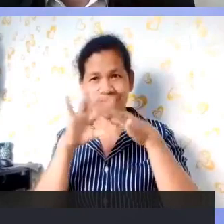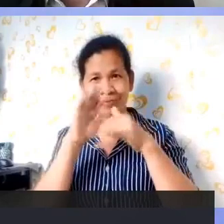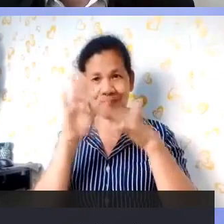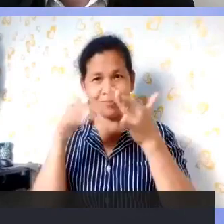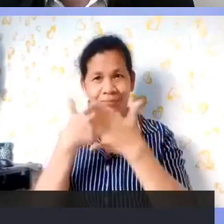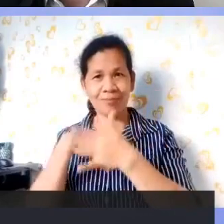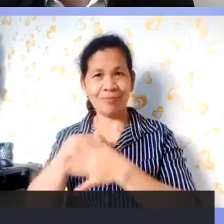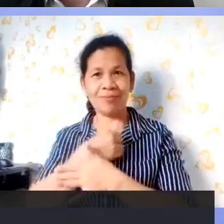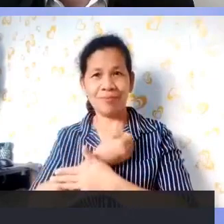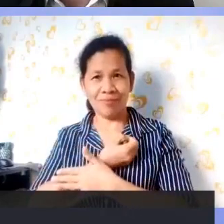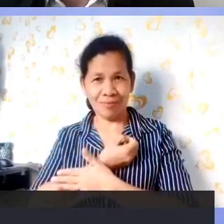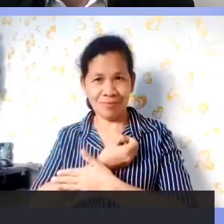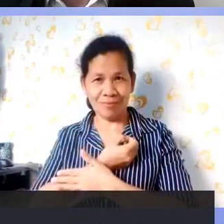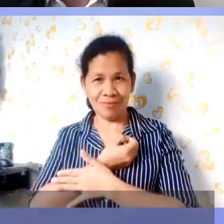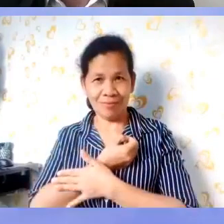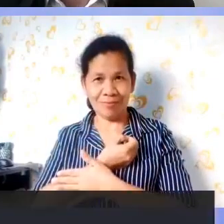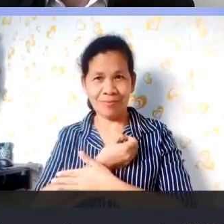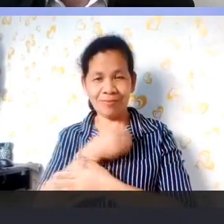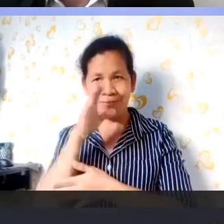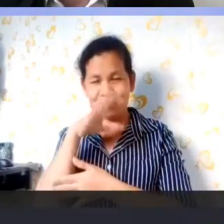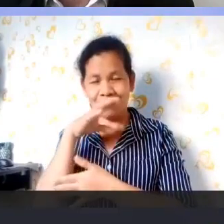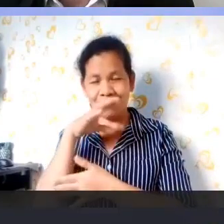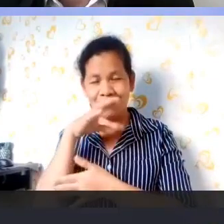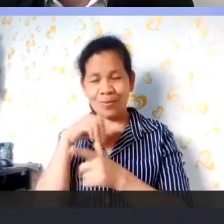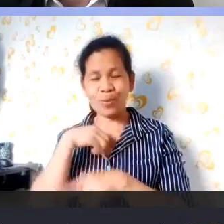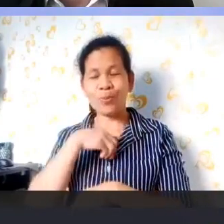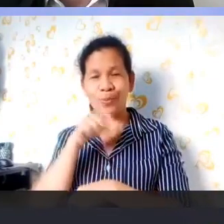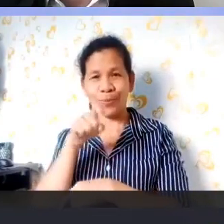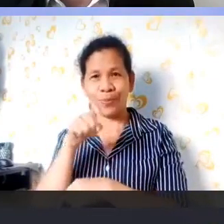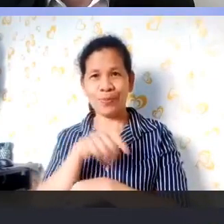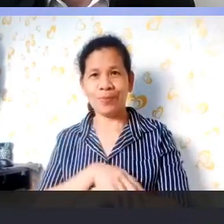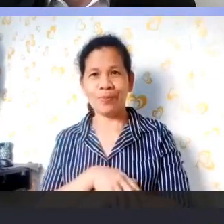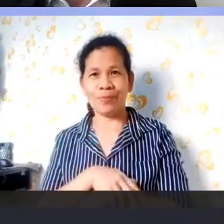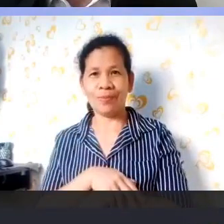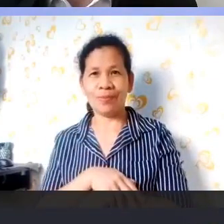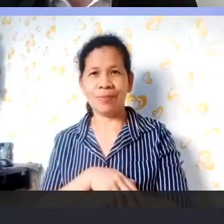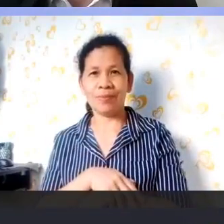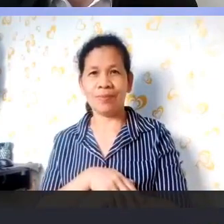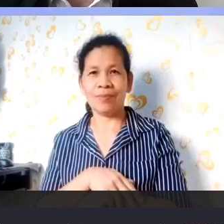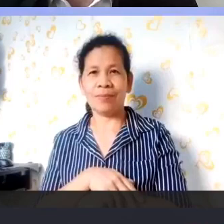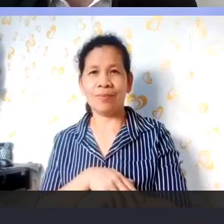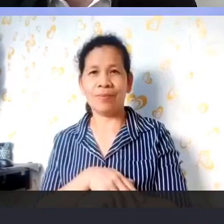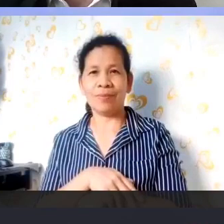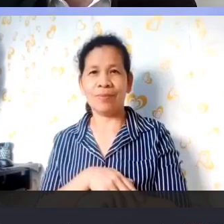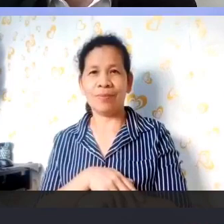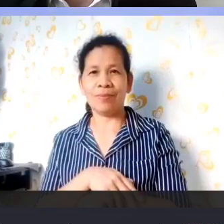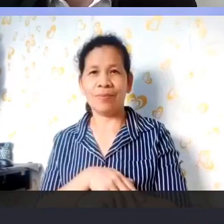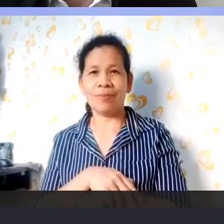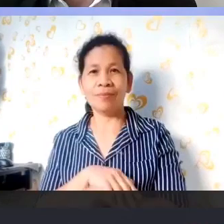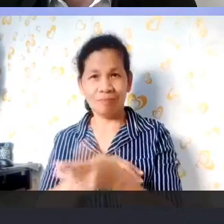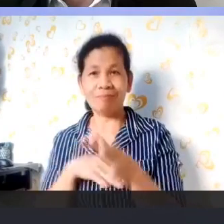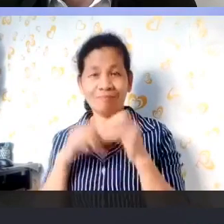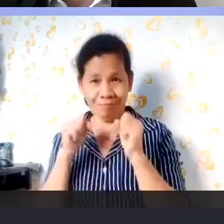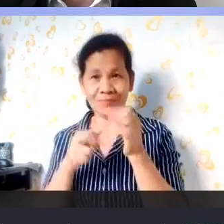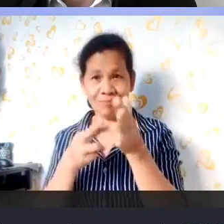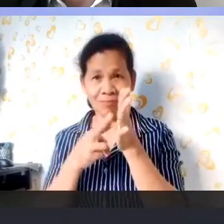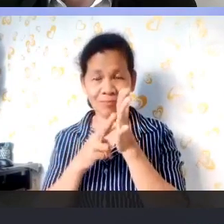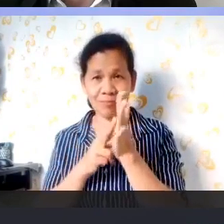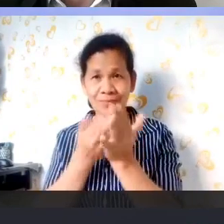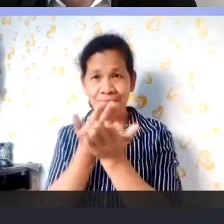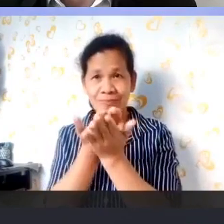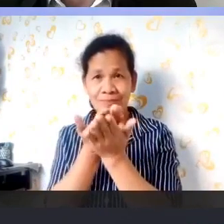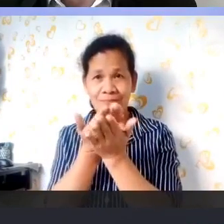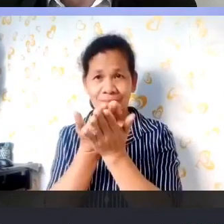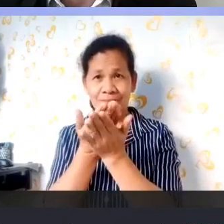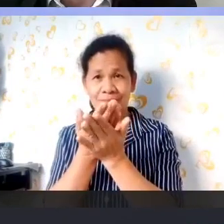our longings. Si Rowena Reyes, pwede po mag-request, pahingi copy ng